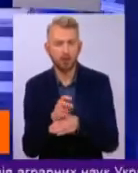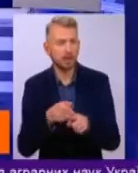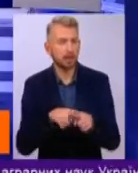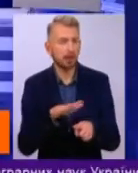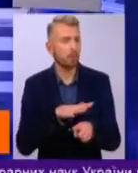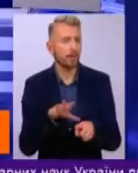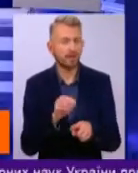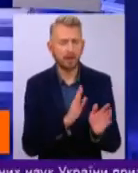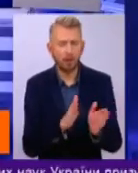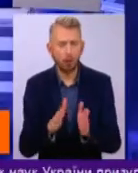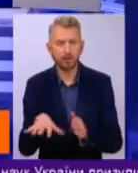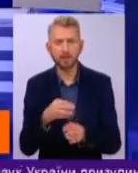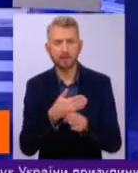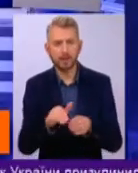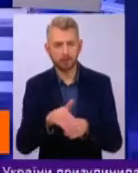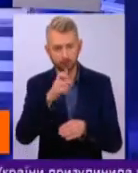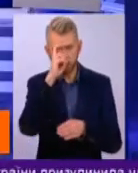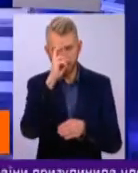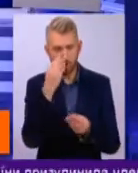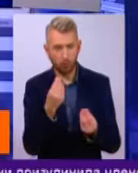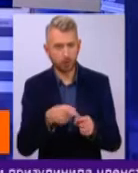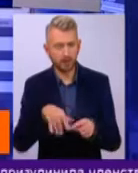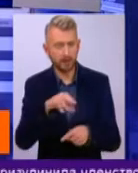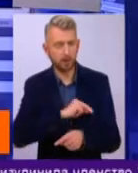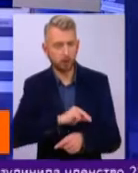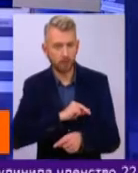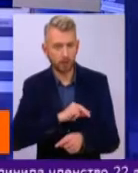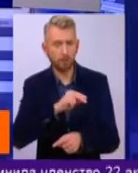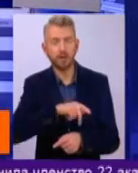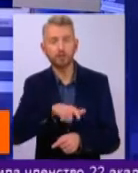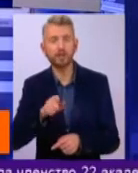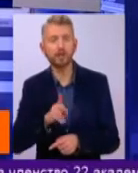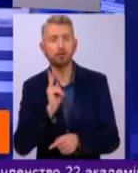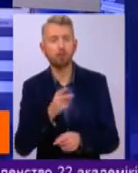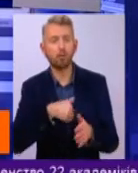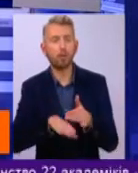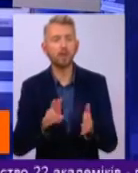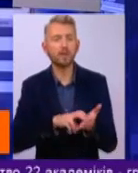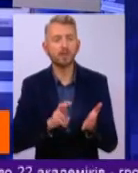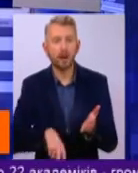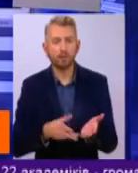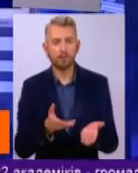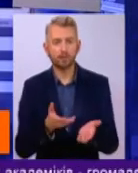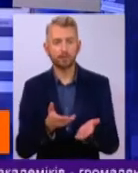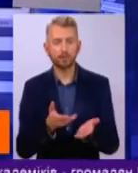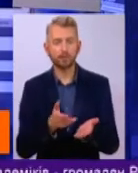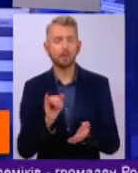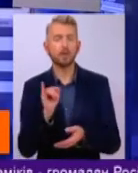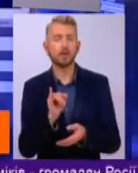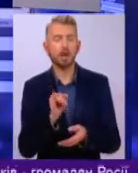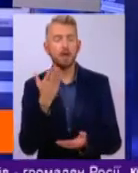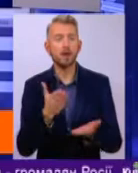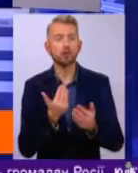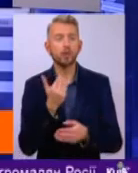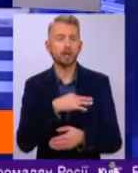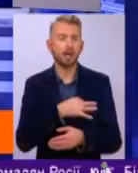на це виділялися державні кошти. Це все працювало. Працівники, які уходили у відставку, і якщо